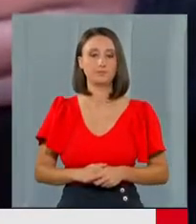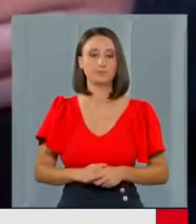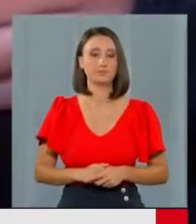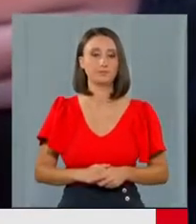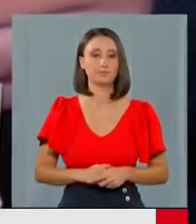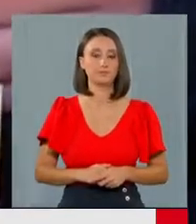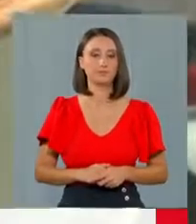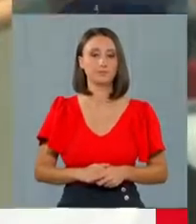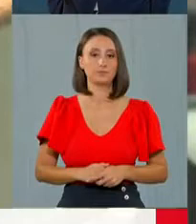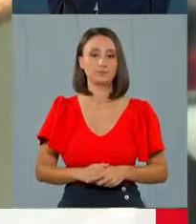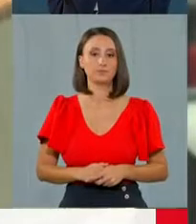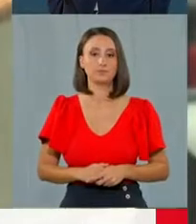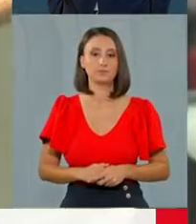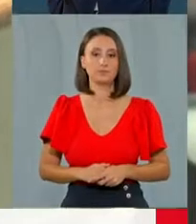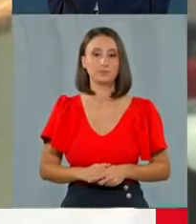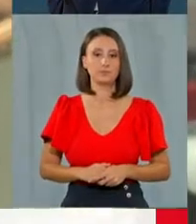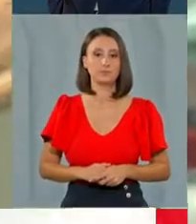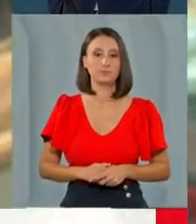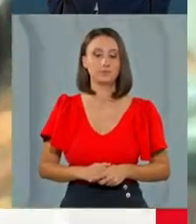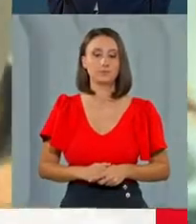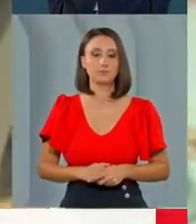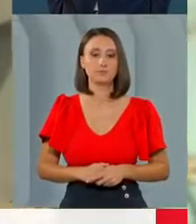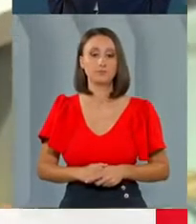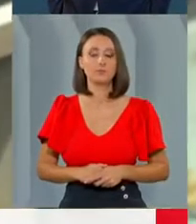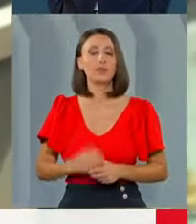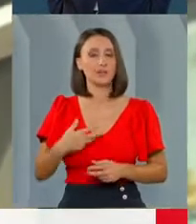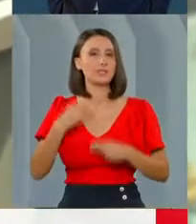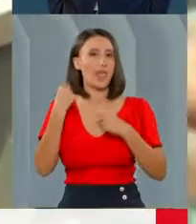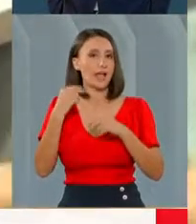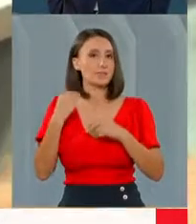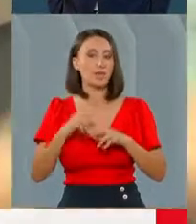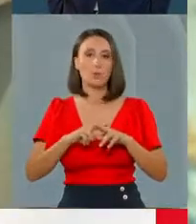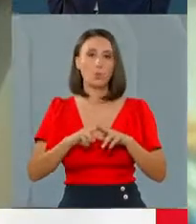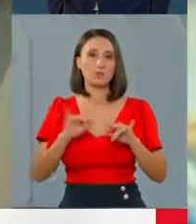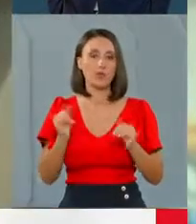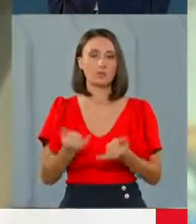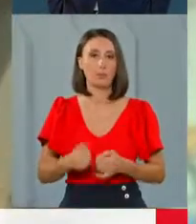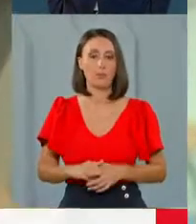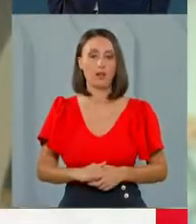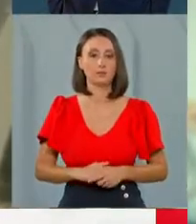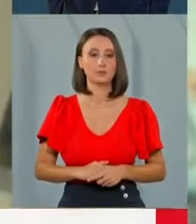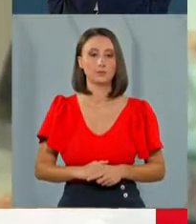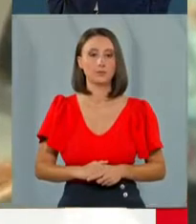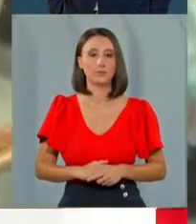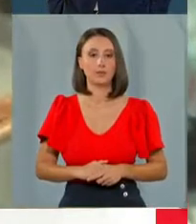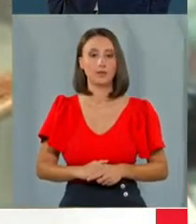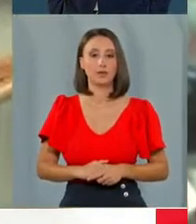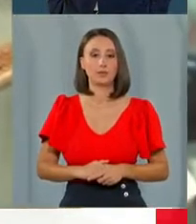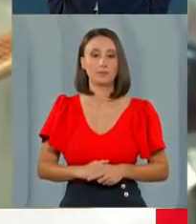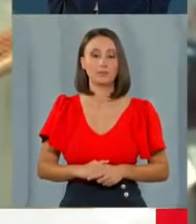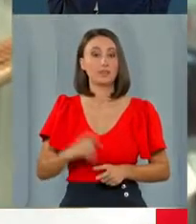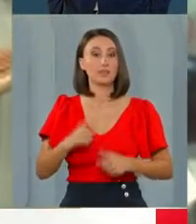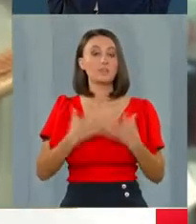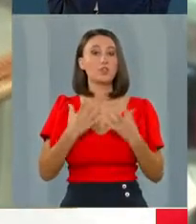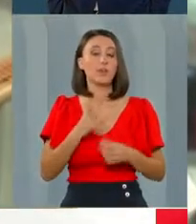dimineața, bine v-am găsit! Haideți să explicăm puțin ce s-a întâmplat, domnule Negrescu, despre ce este vorba mai